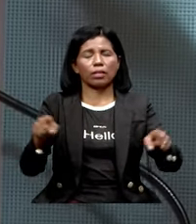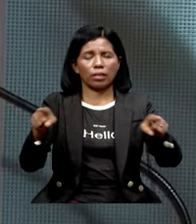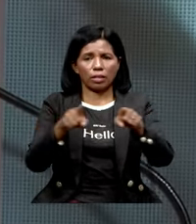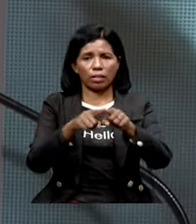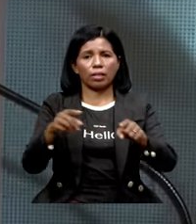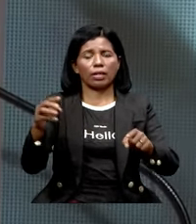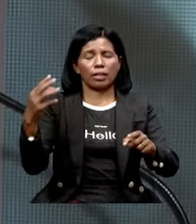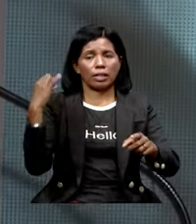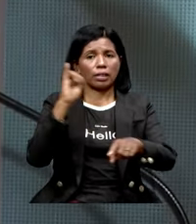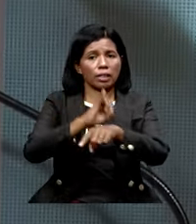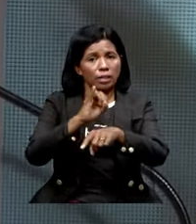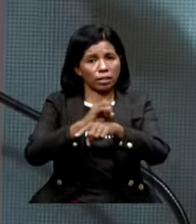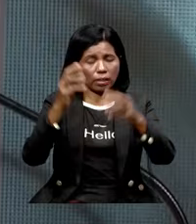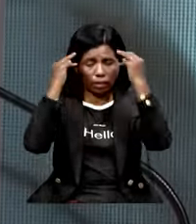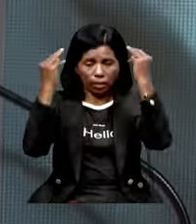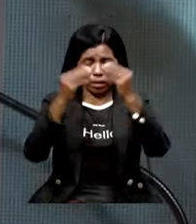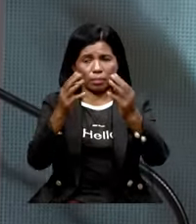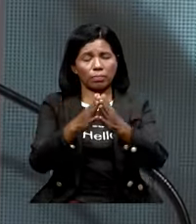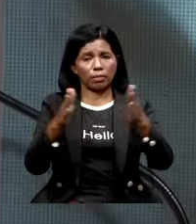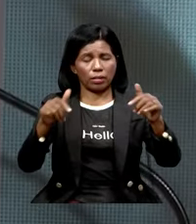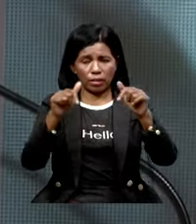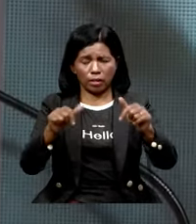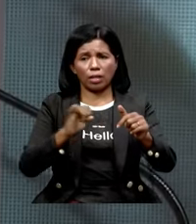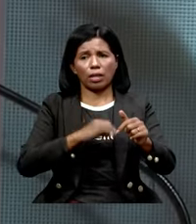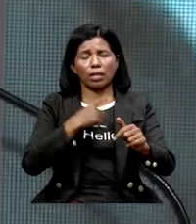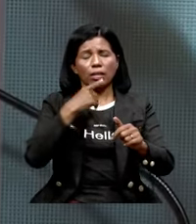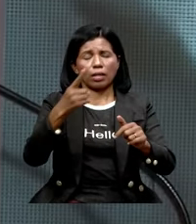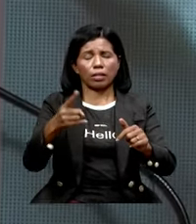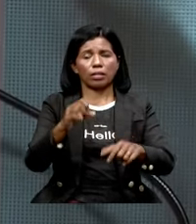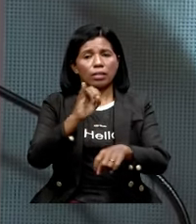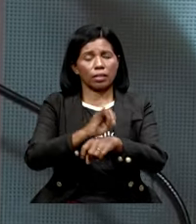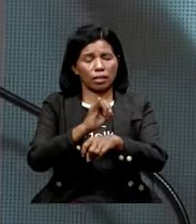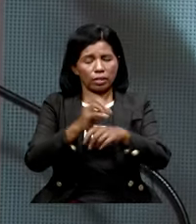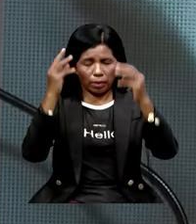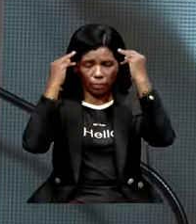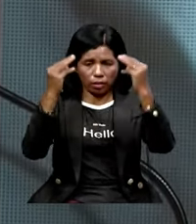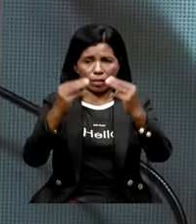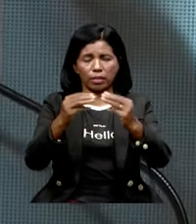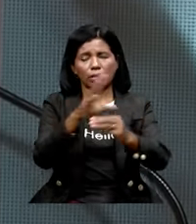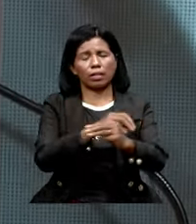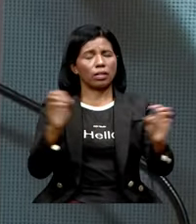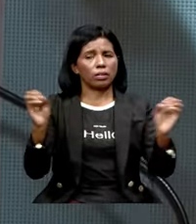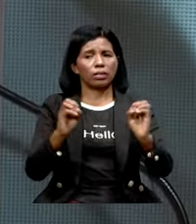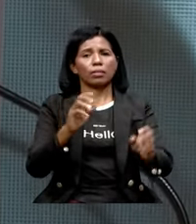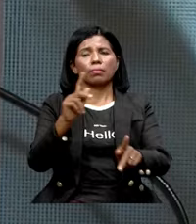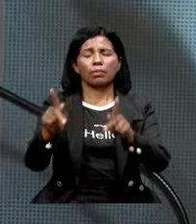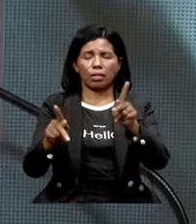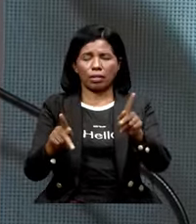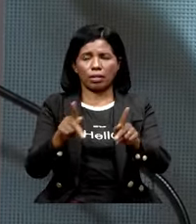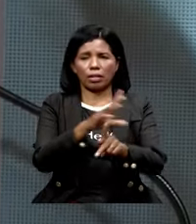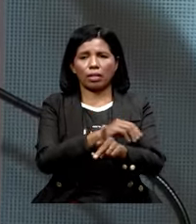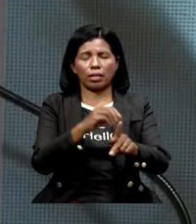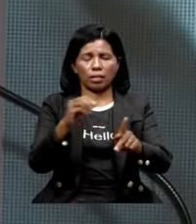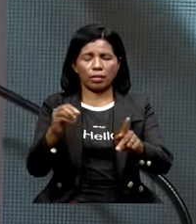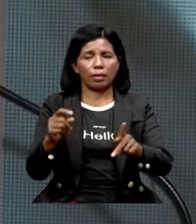Istiqlal Saya telah menegaskan bahwa Masjid Istiqlal Bu bukan hanya rumah ibadah bagi kita umat